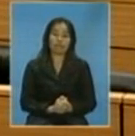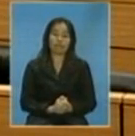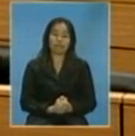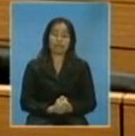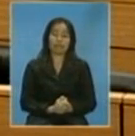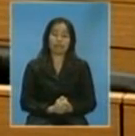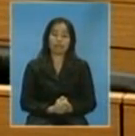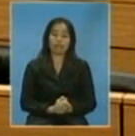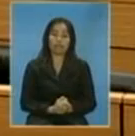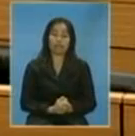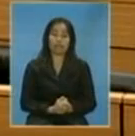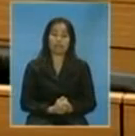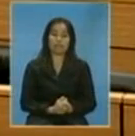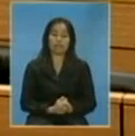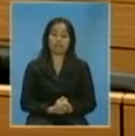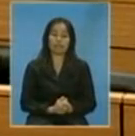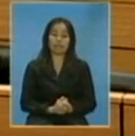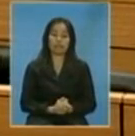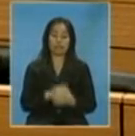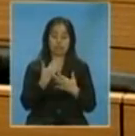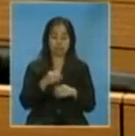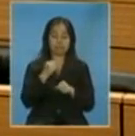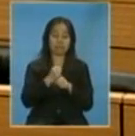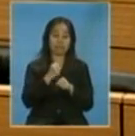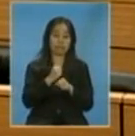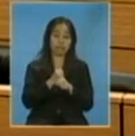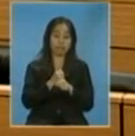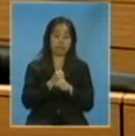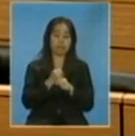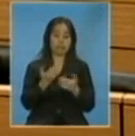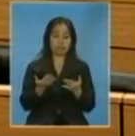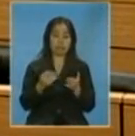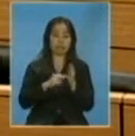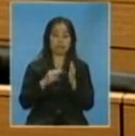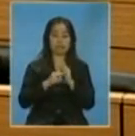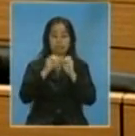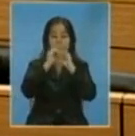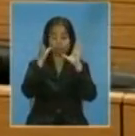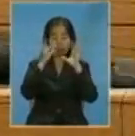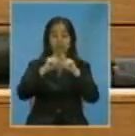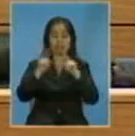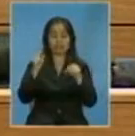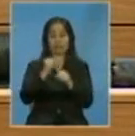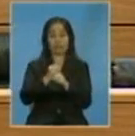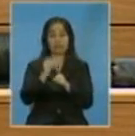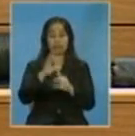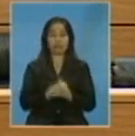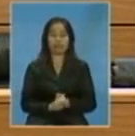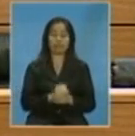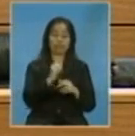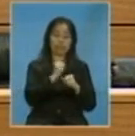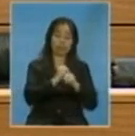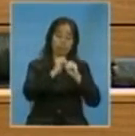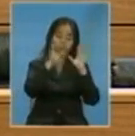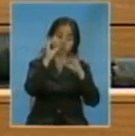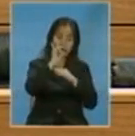คราวนี้ก็บอกครับว่าที่ควรจะทำเพราะมันเส้นทางชัดเจนท่านไม่ทำที่ซึ่งยังไม่ควรจะทำเล